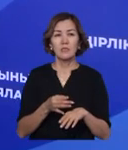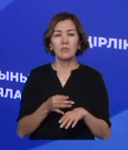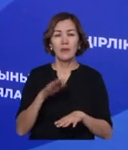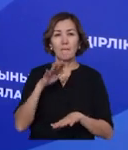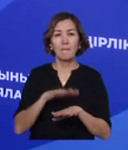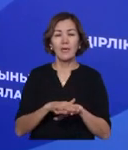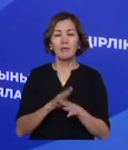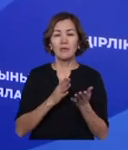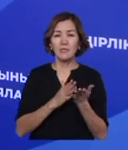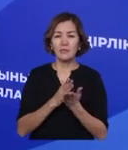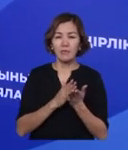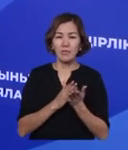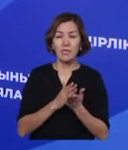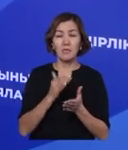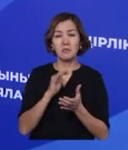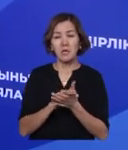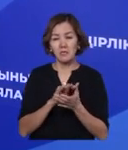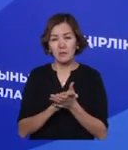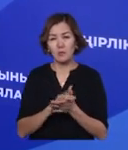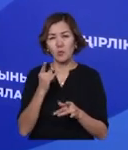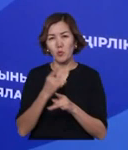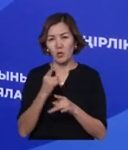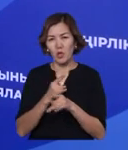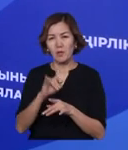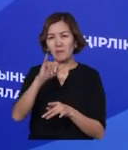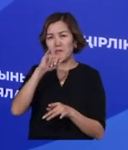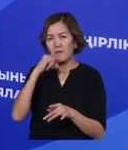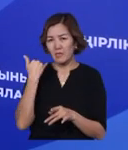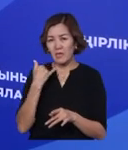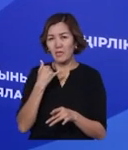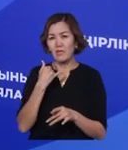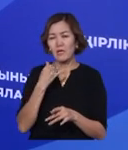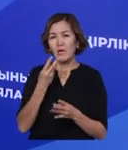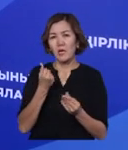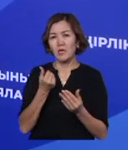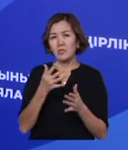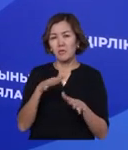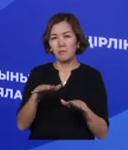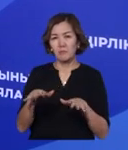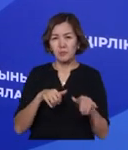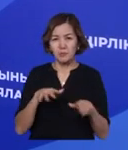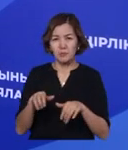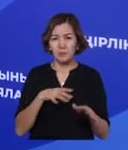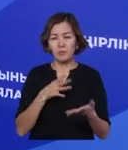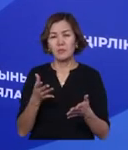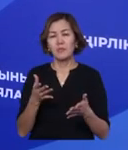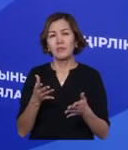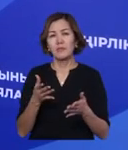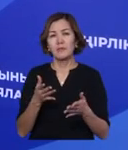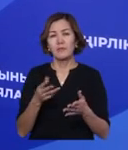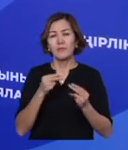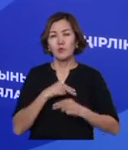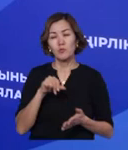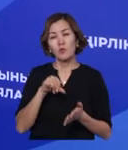банк қызметкерлері болып танысып, өздерін алдап, жаңағы ақшаларын пайдаланып жатыр. Және де